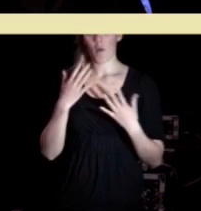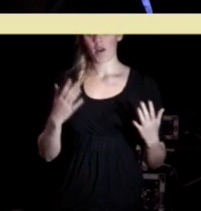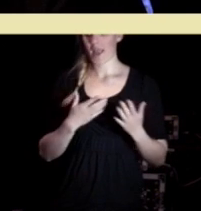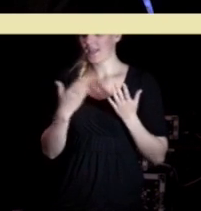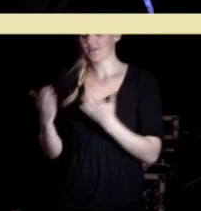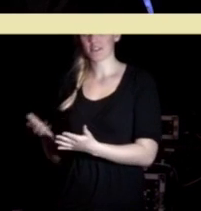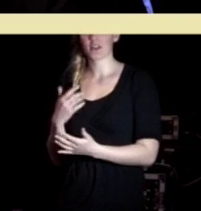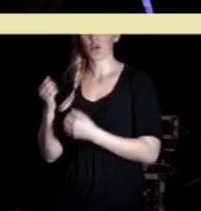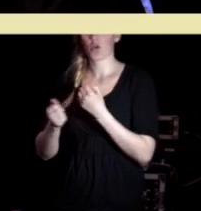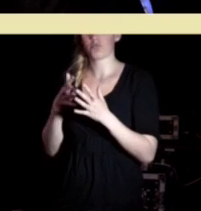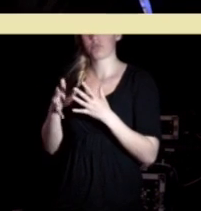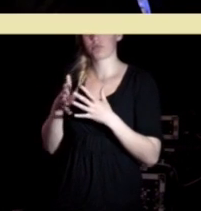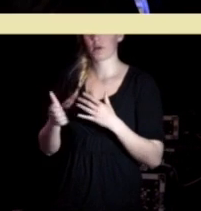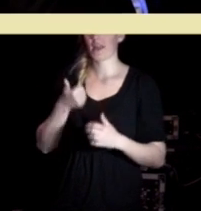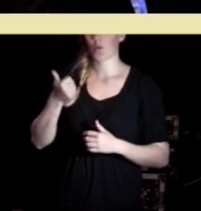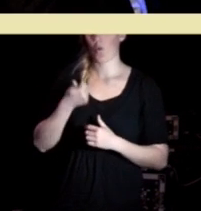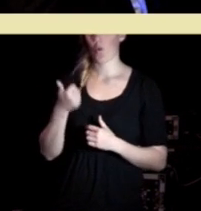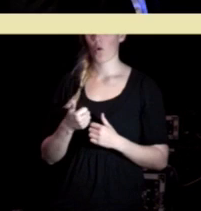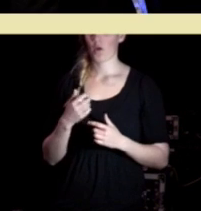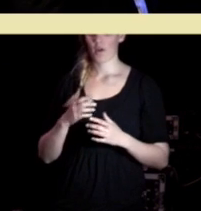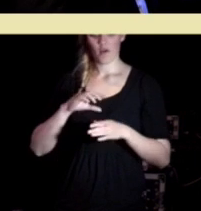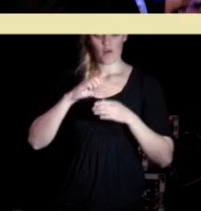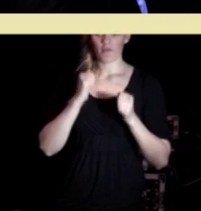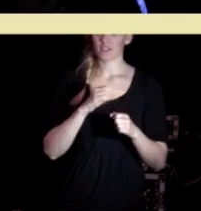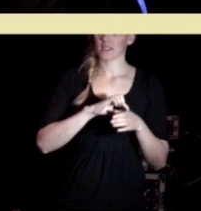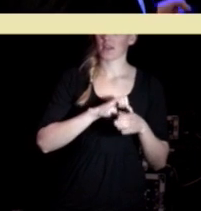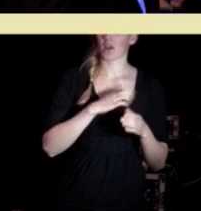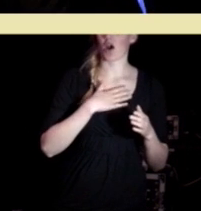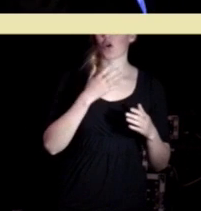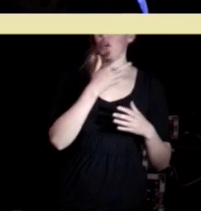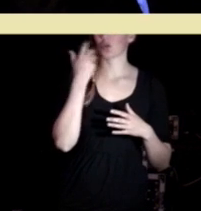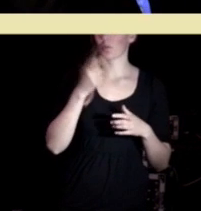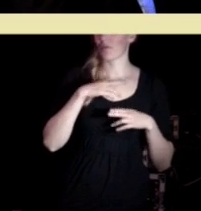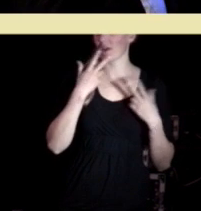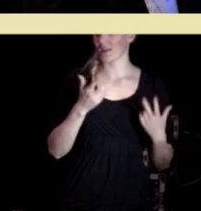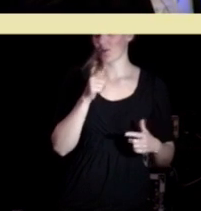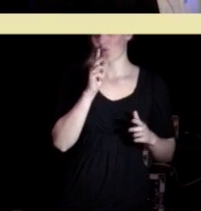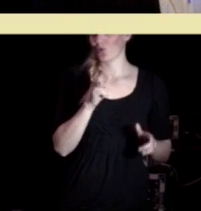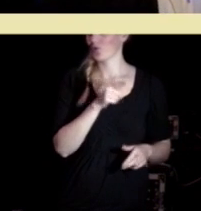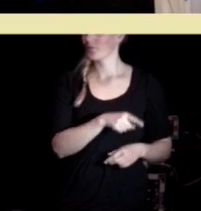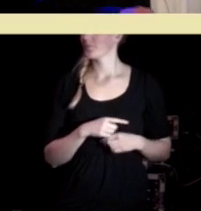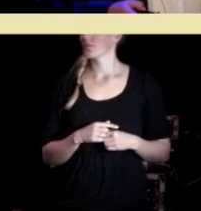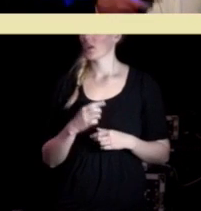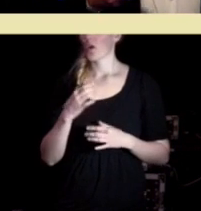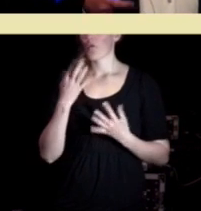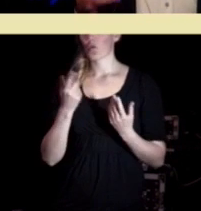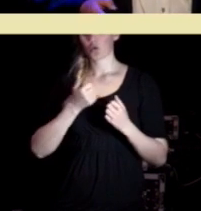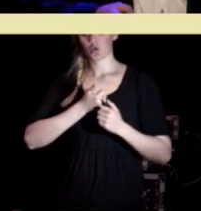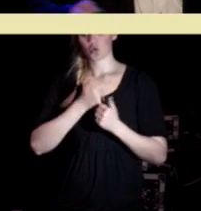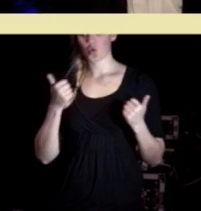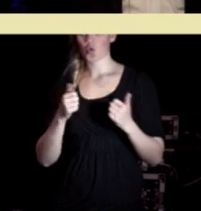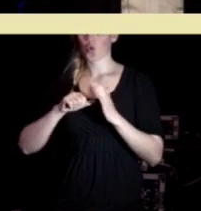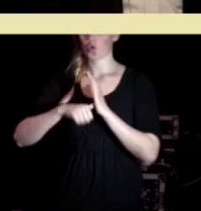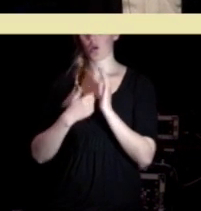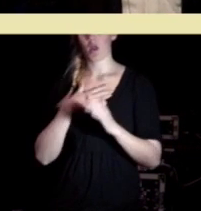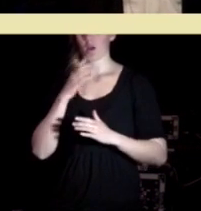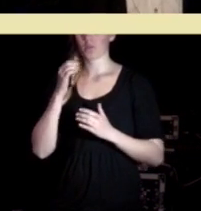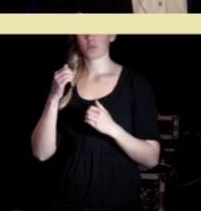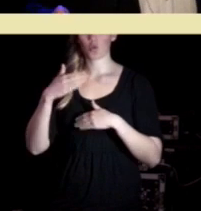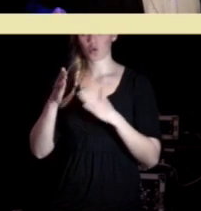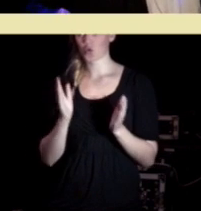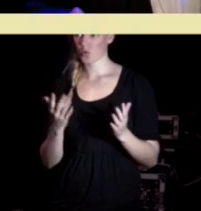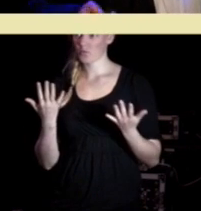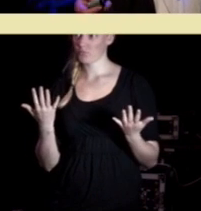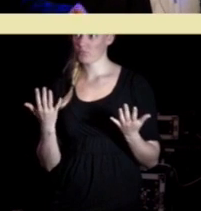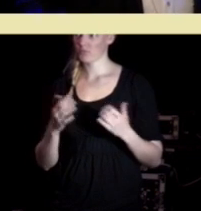hvor mange henvisninger de har gjennom året, min fastlegende tar sommerferie de også, så ser vi jo hvor mye må dere, hvor stor kontrollrate har dere i